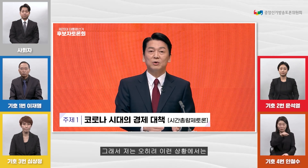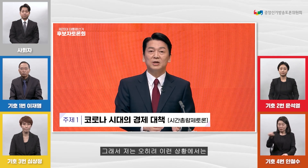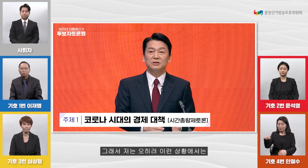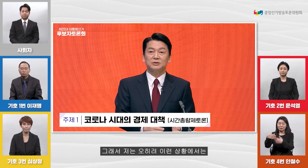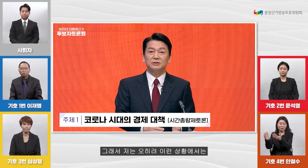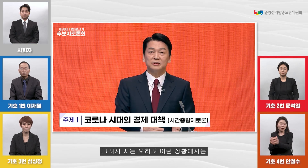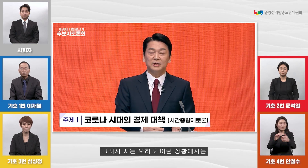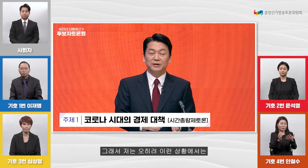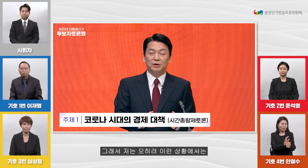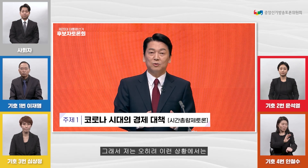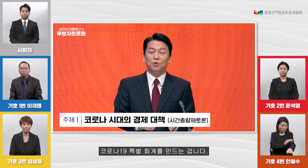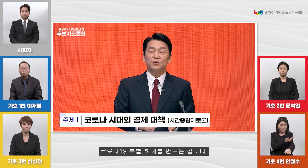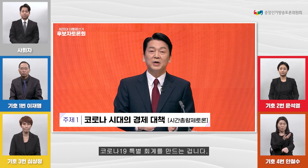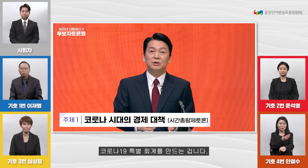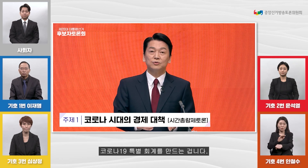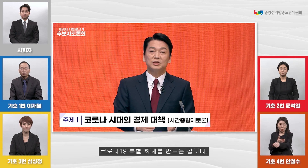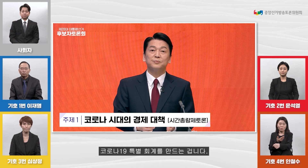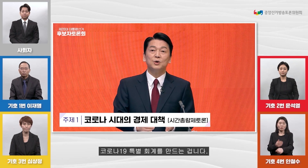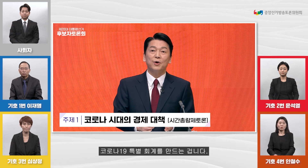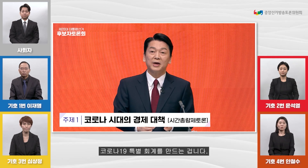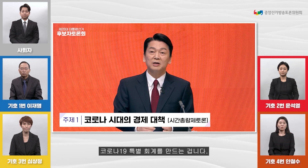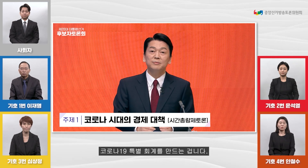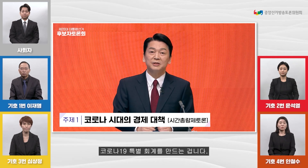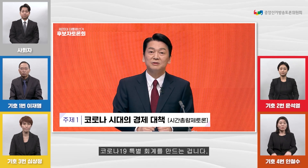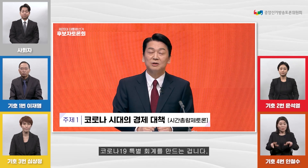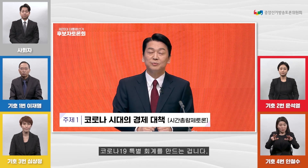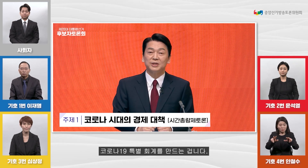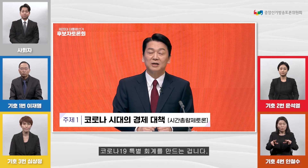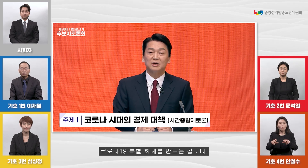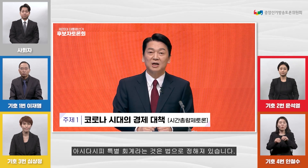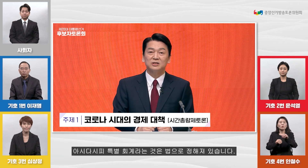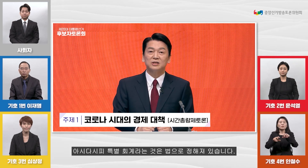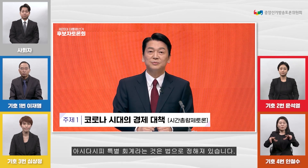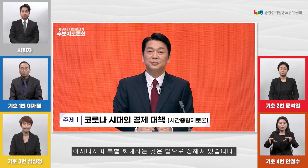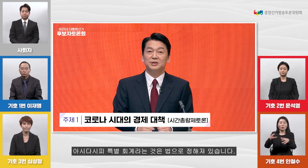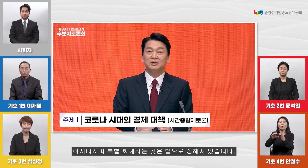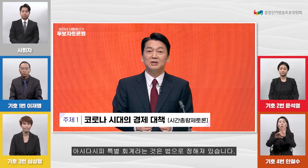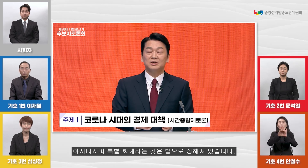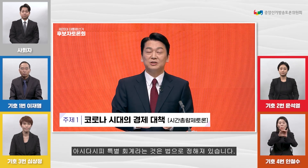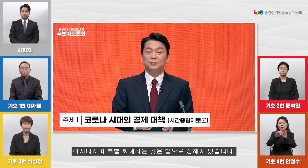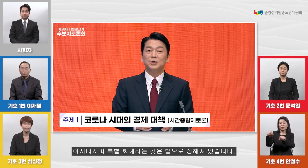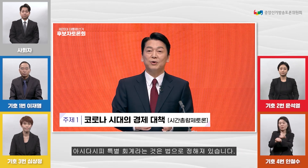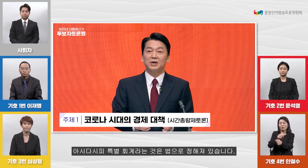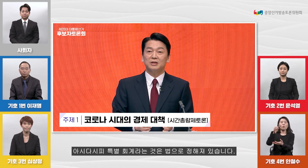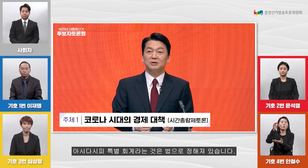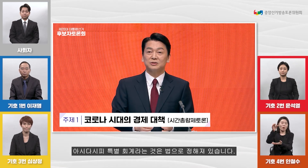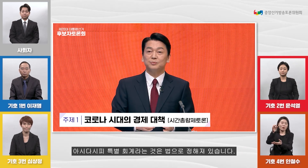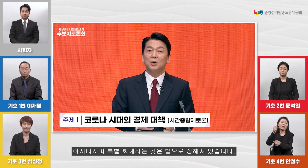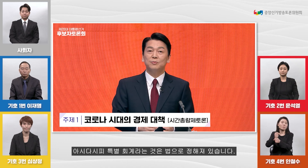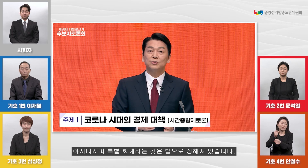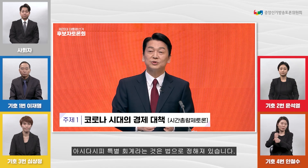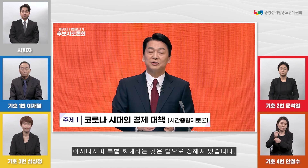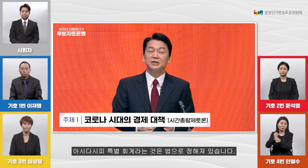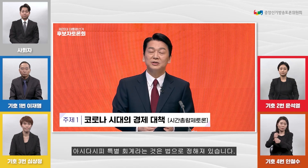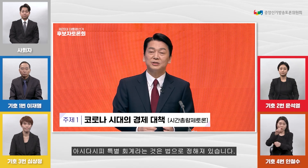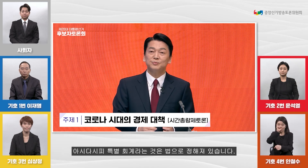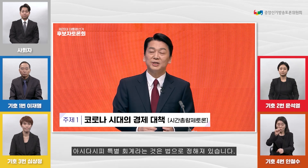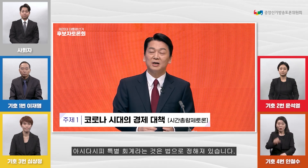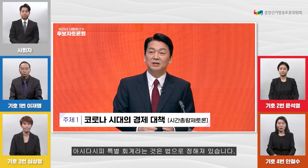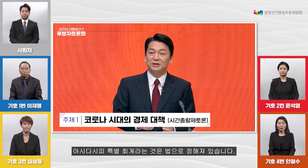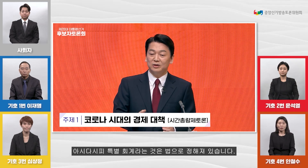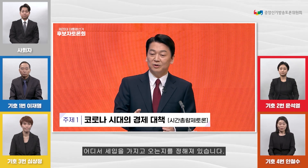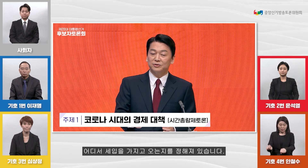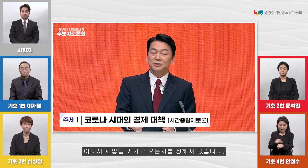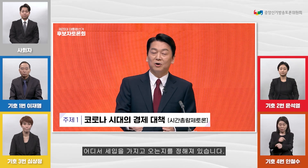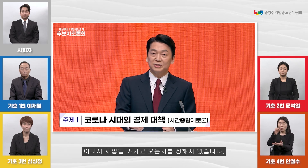이런 상황에서는 코로나19 특별회계를 만드는 겁니다. 아시다시피 특별회계라는 것은 법으로 정해져